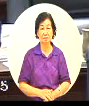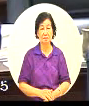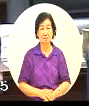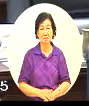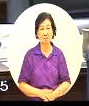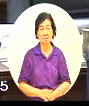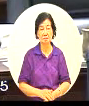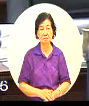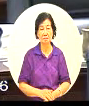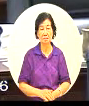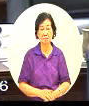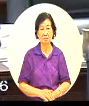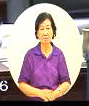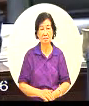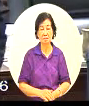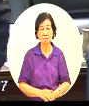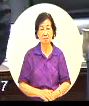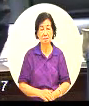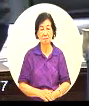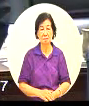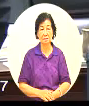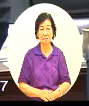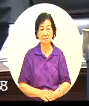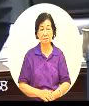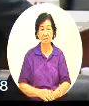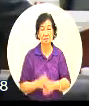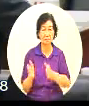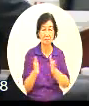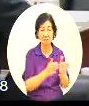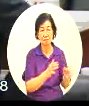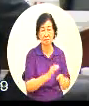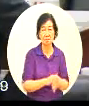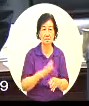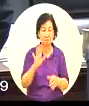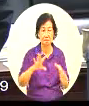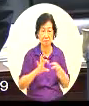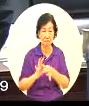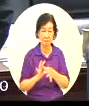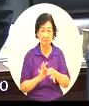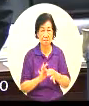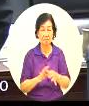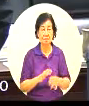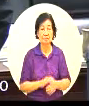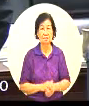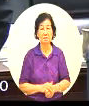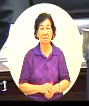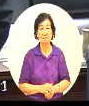哦。啊，那个一点就是讲，我一直咧关心的吼，咱的